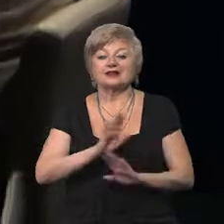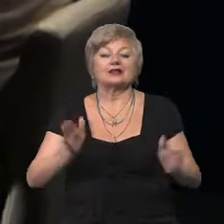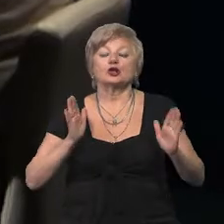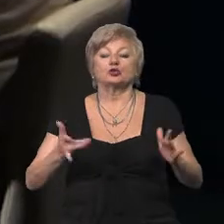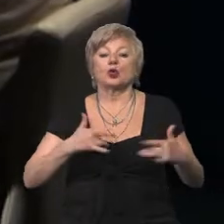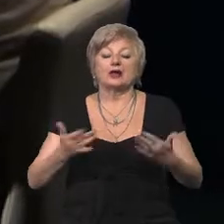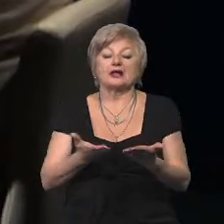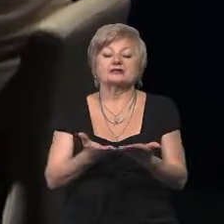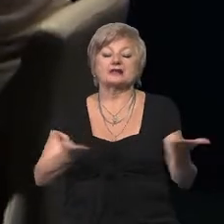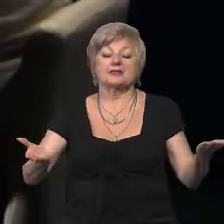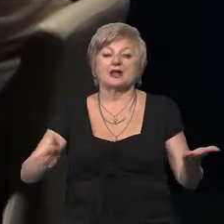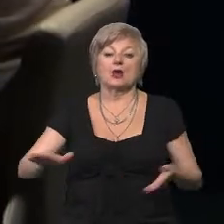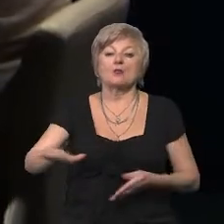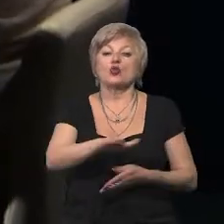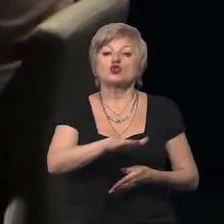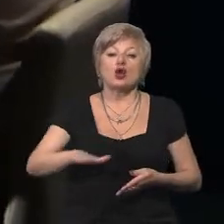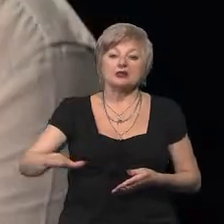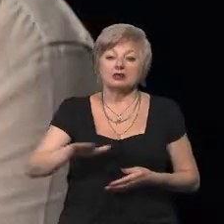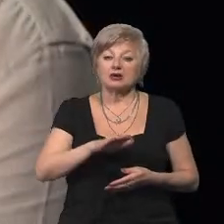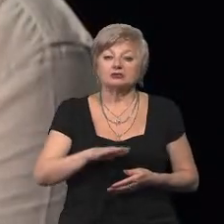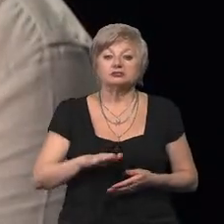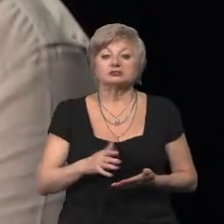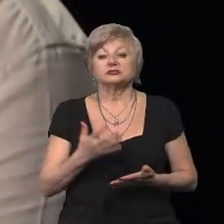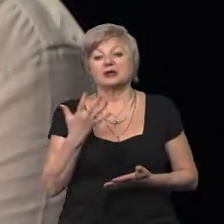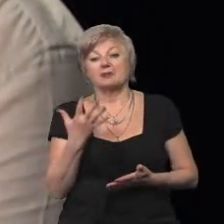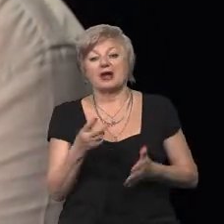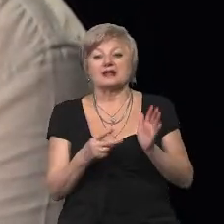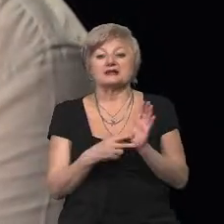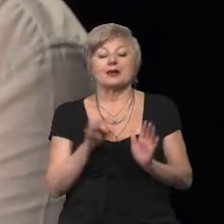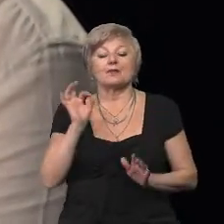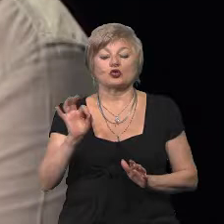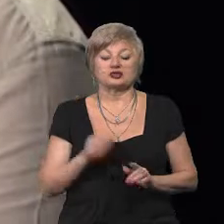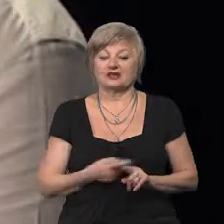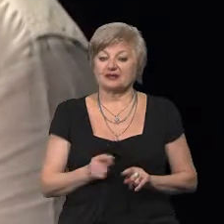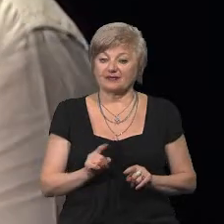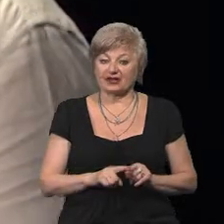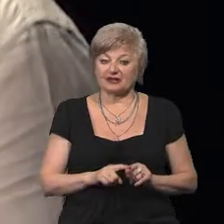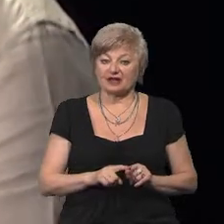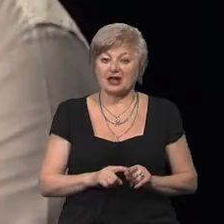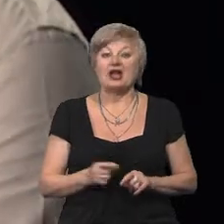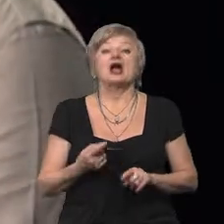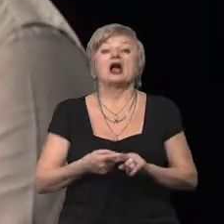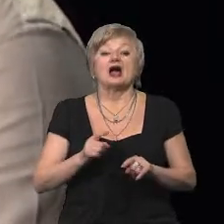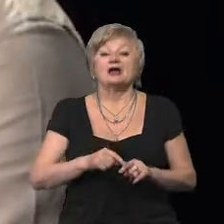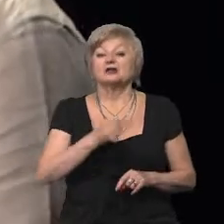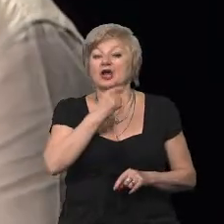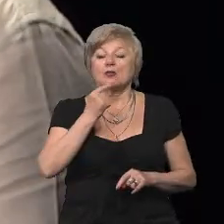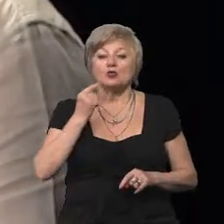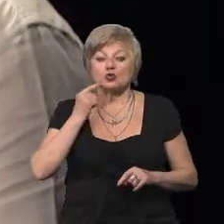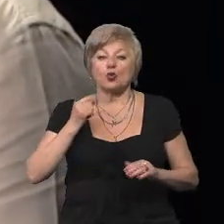не только площадка. Площадка – это там, 5-7%. То есть это такой